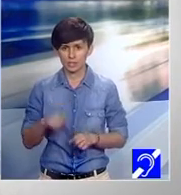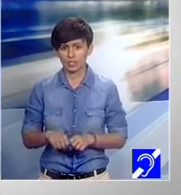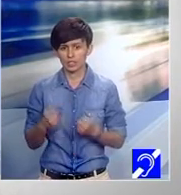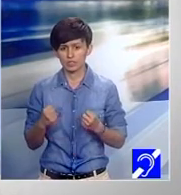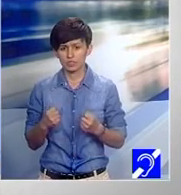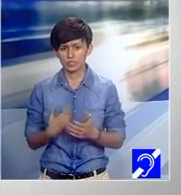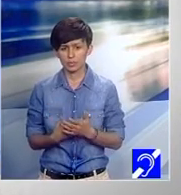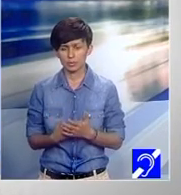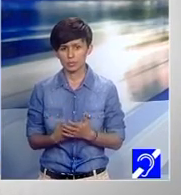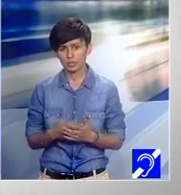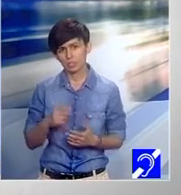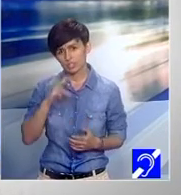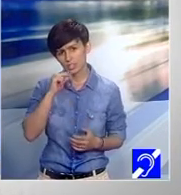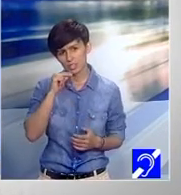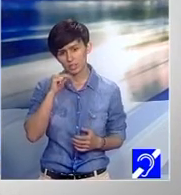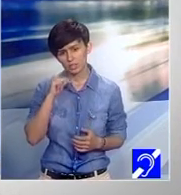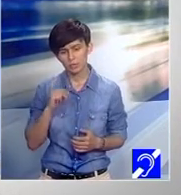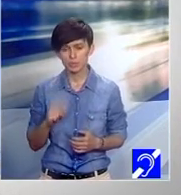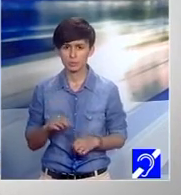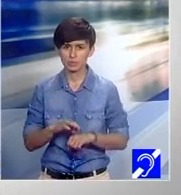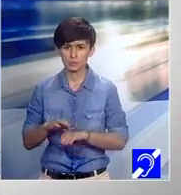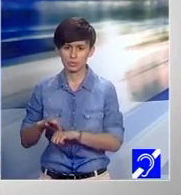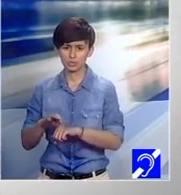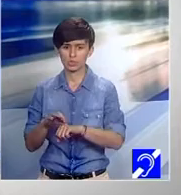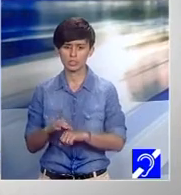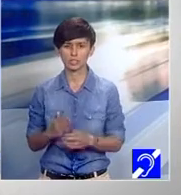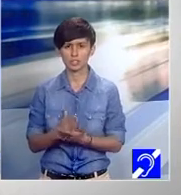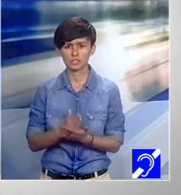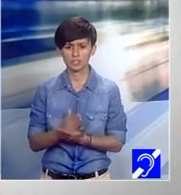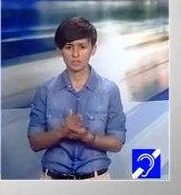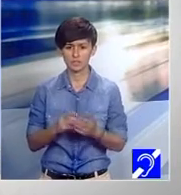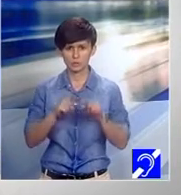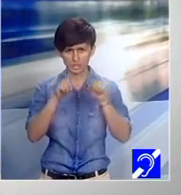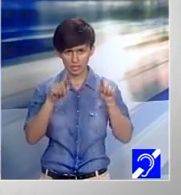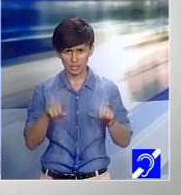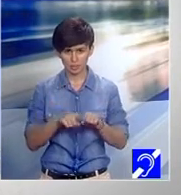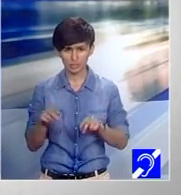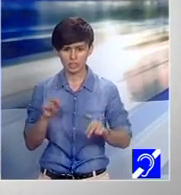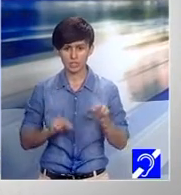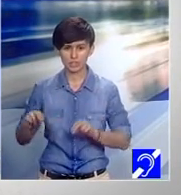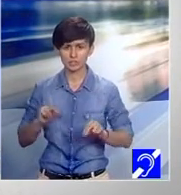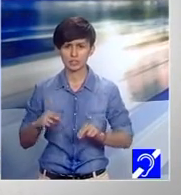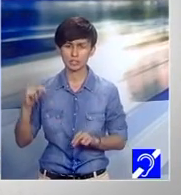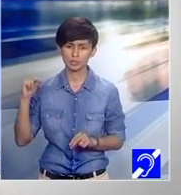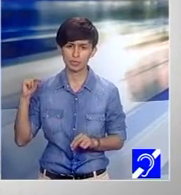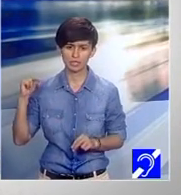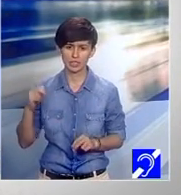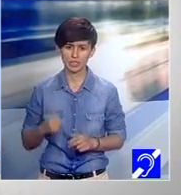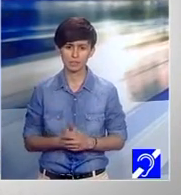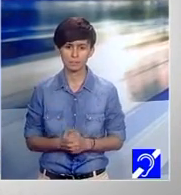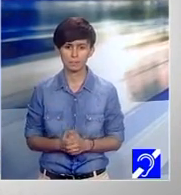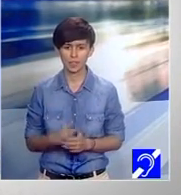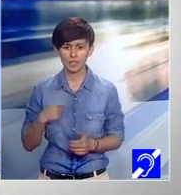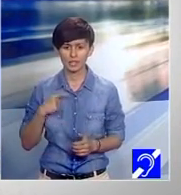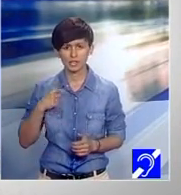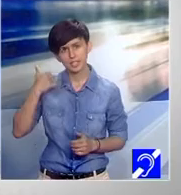introduce în discuția noastră și pe doamna Cristiana Ivan, coordonator Serviciu Imagine la Asociația Proteica Bolnavilor de Fenilcetonurie. Este